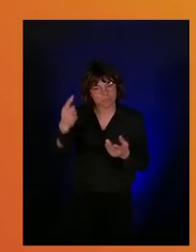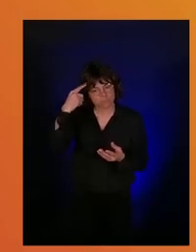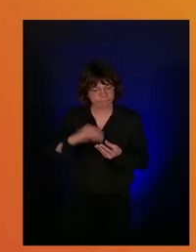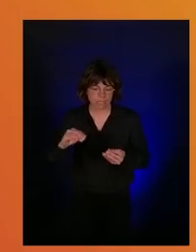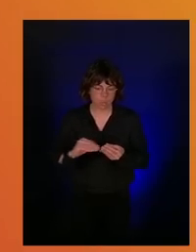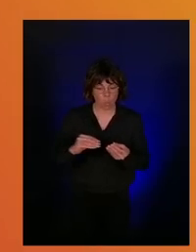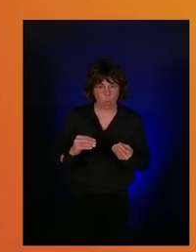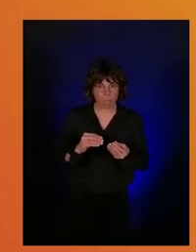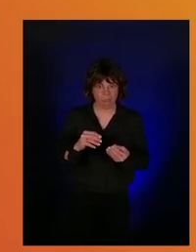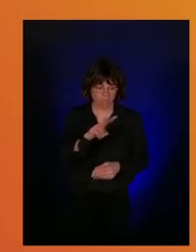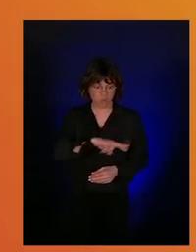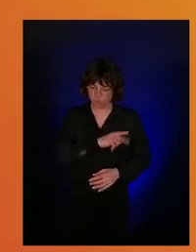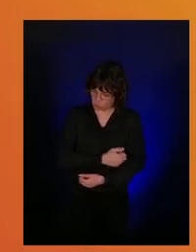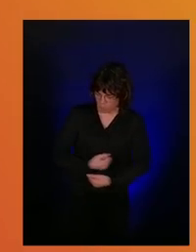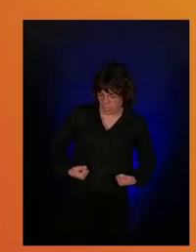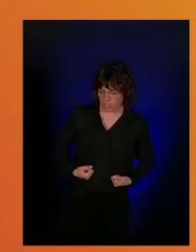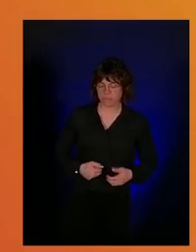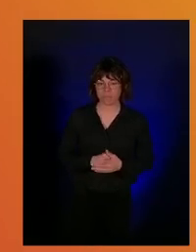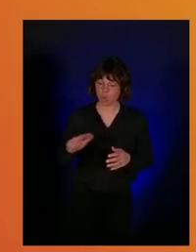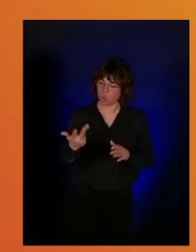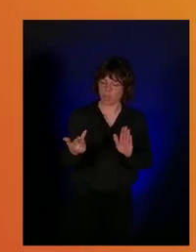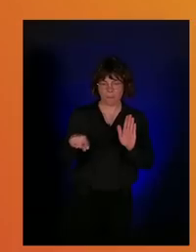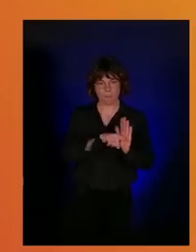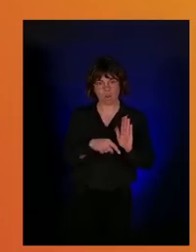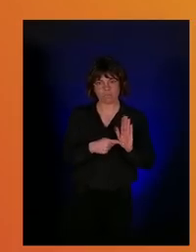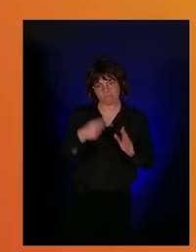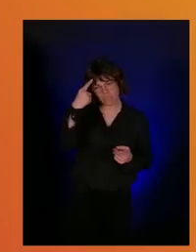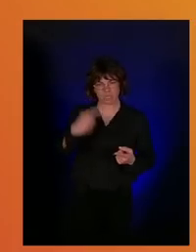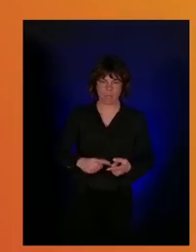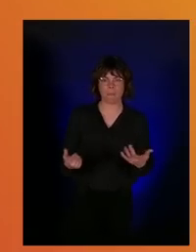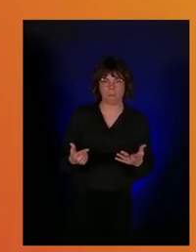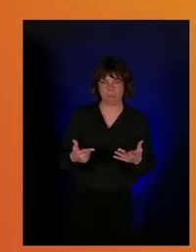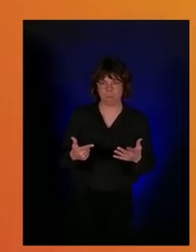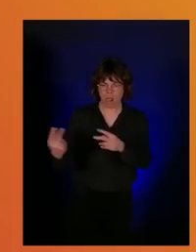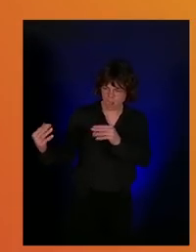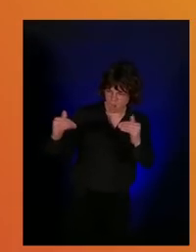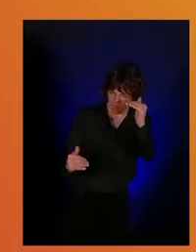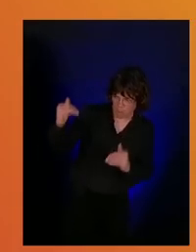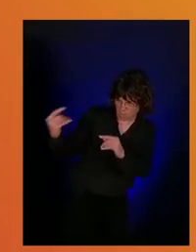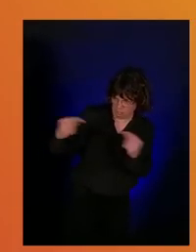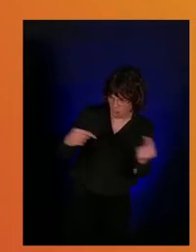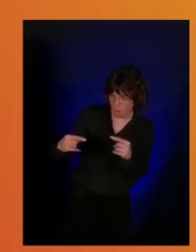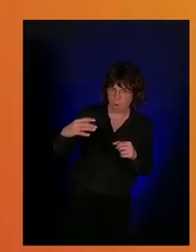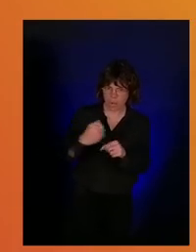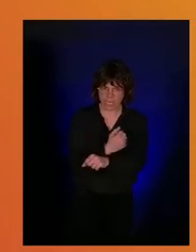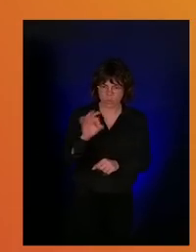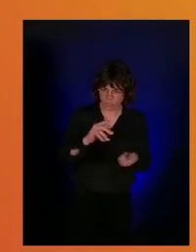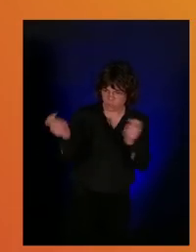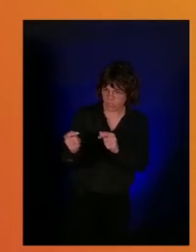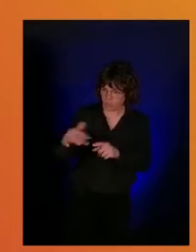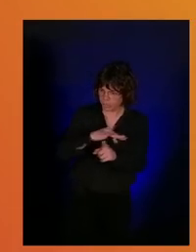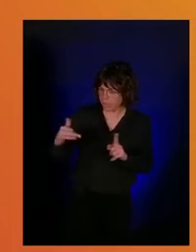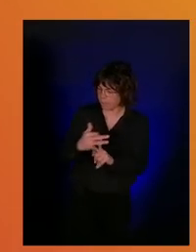l'assurance chômage. Le troisième point a pour sujet les conditions du rapport de force pour gagner et transformer la